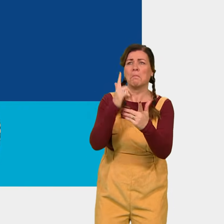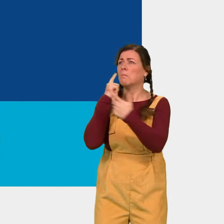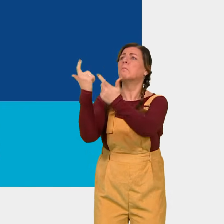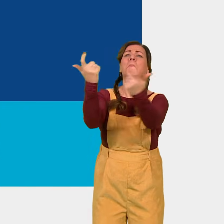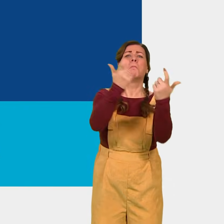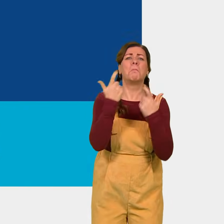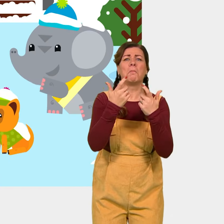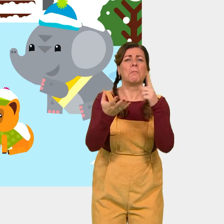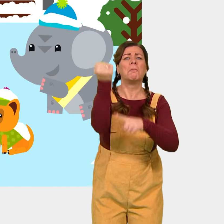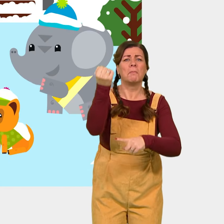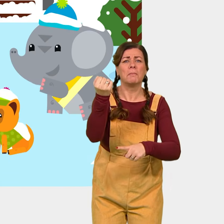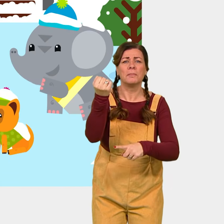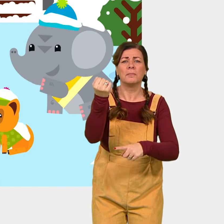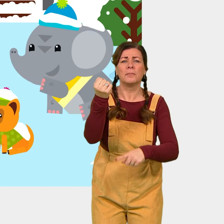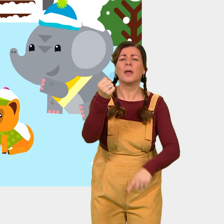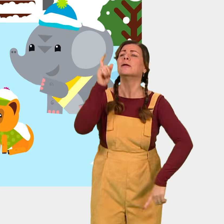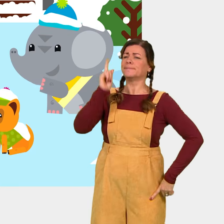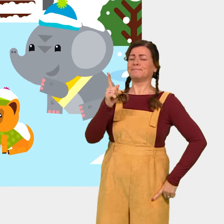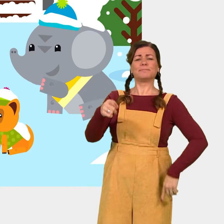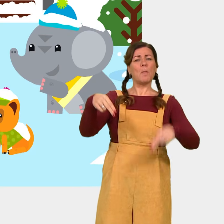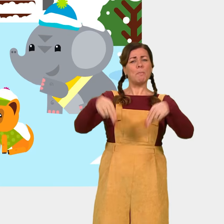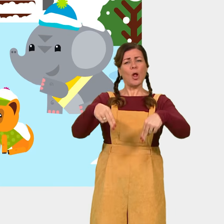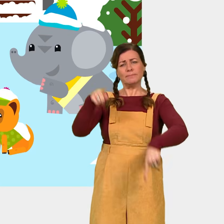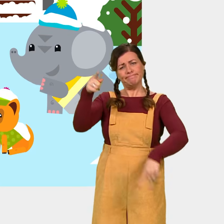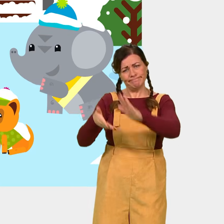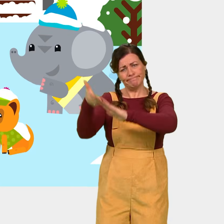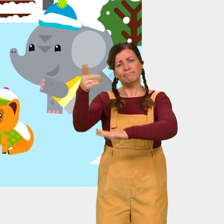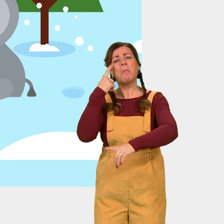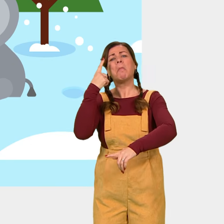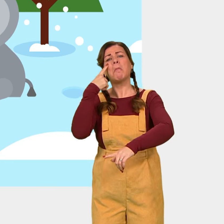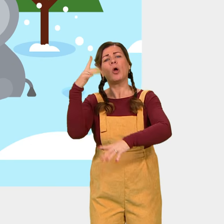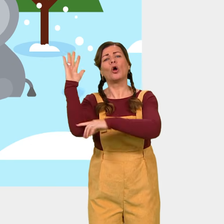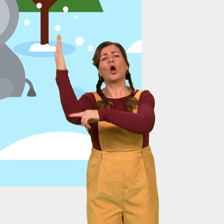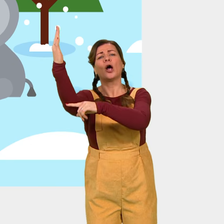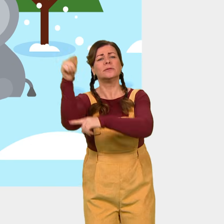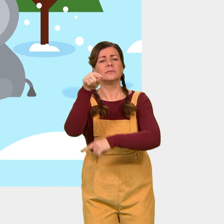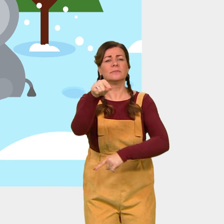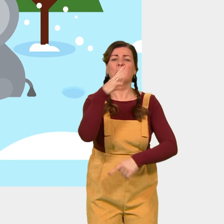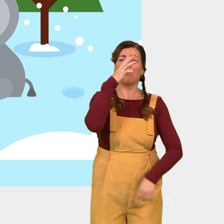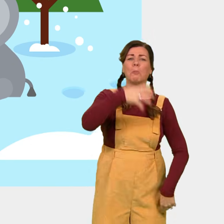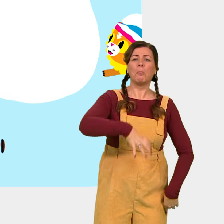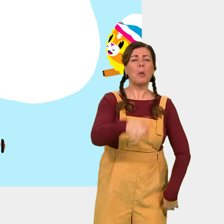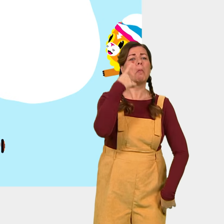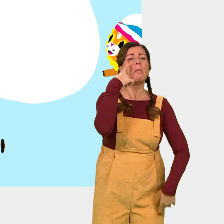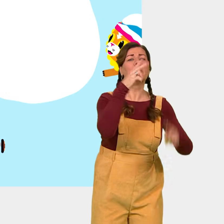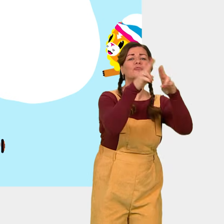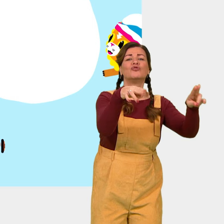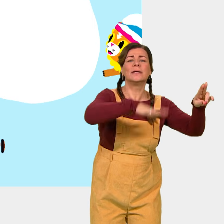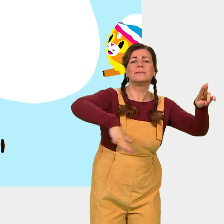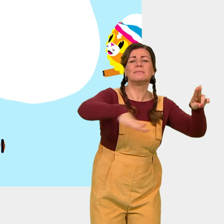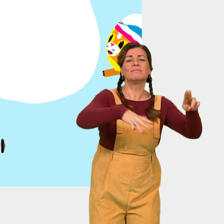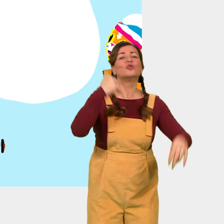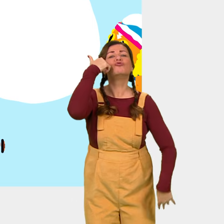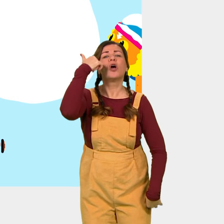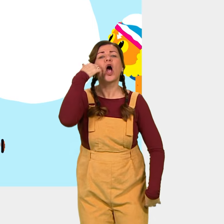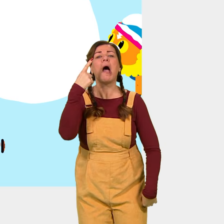ddod o hyd iddi. Reit, bolgi, cer i chwilio wrth y coed. Plwmp o flaen y tŷ. Triog, tybed